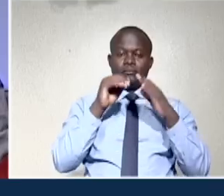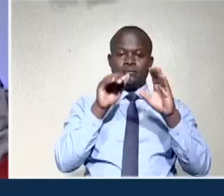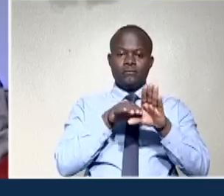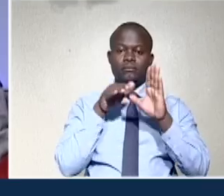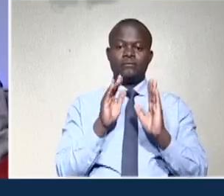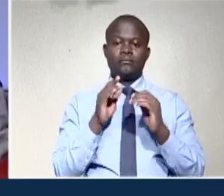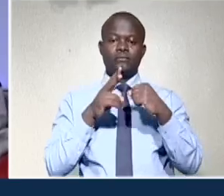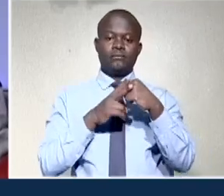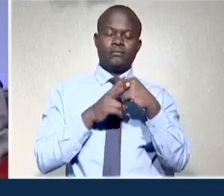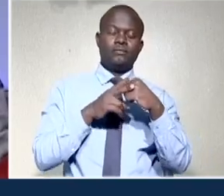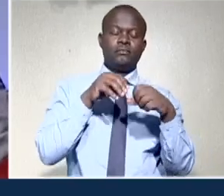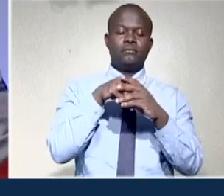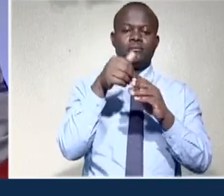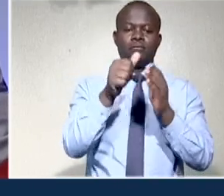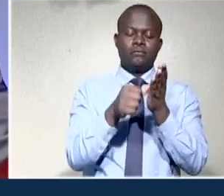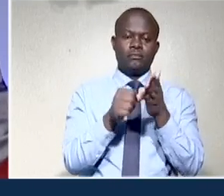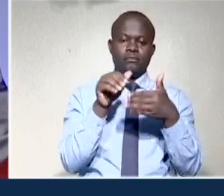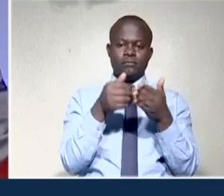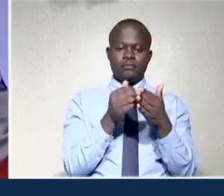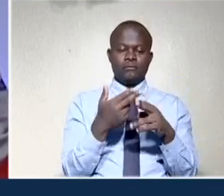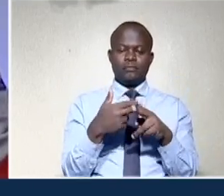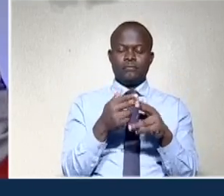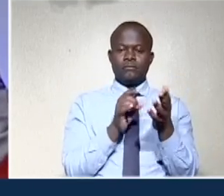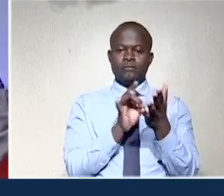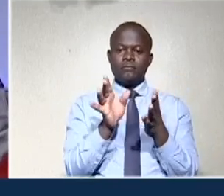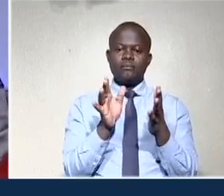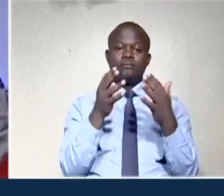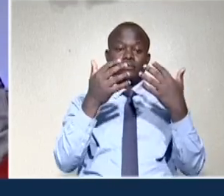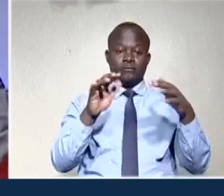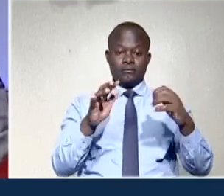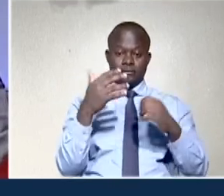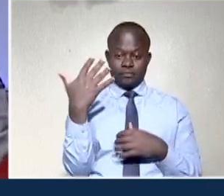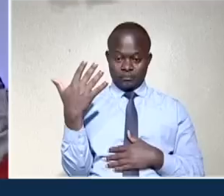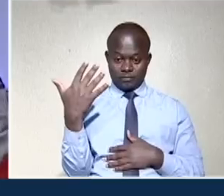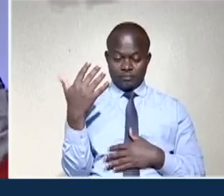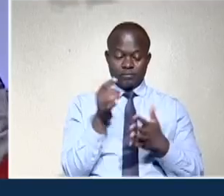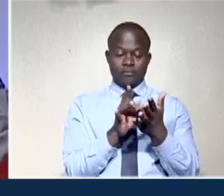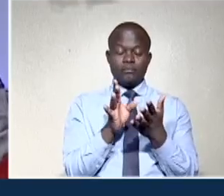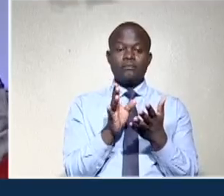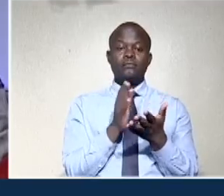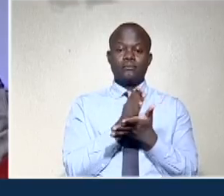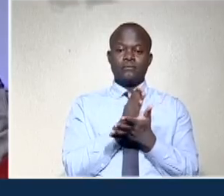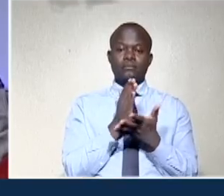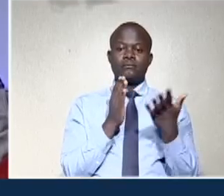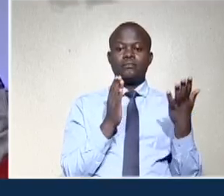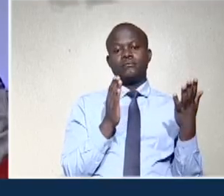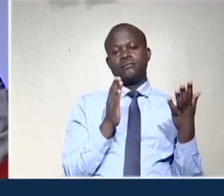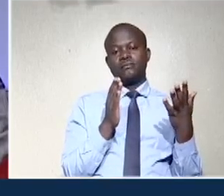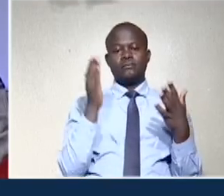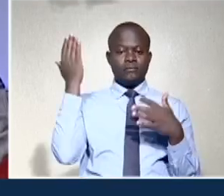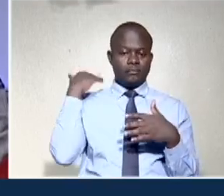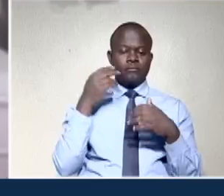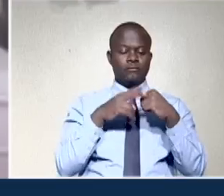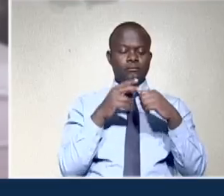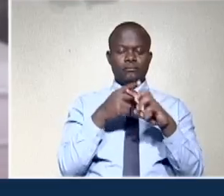bari bari kuri icyo kibazo cyo kuba bagiye kwirukanwa, byarangiye ari 5 birukanwa. Ni ukuvuga ngo bari